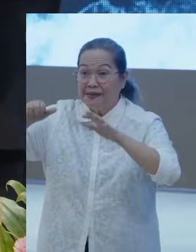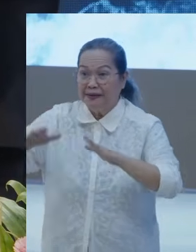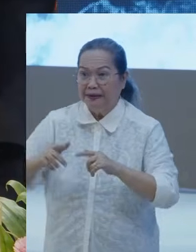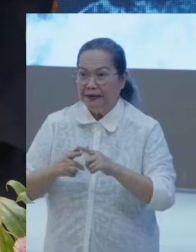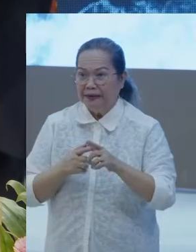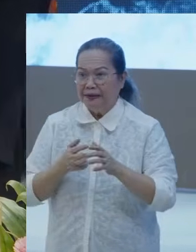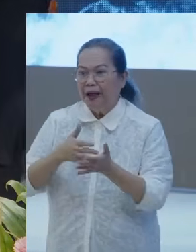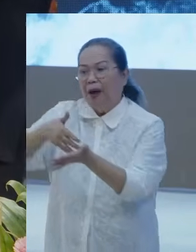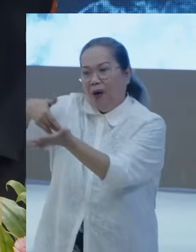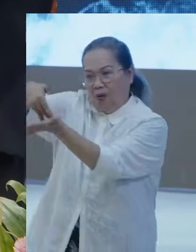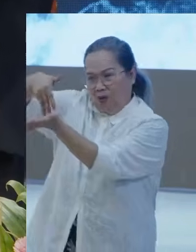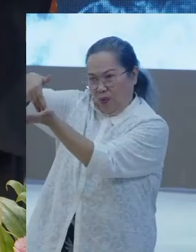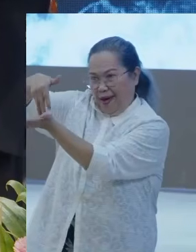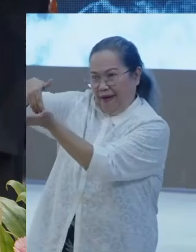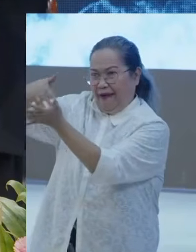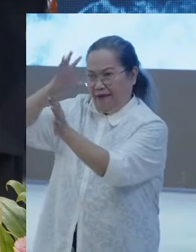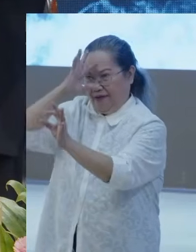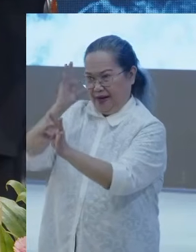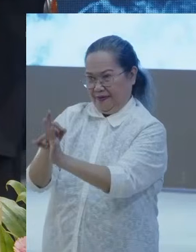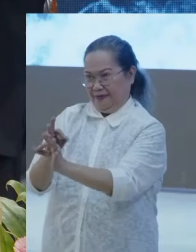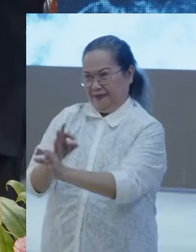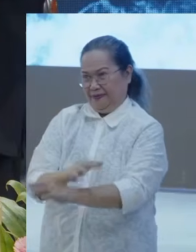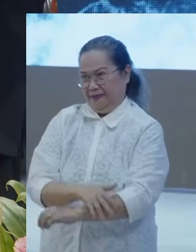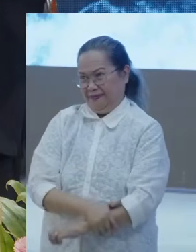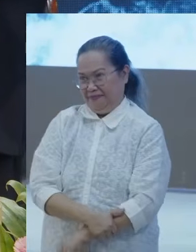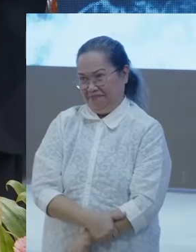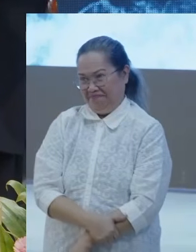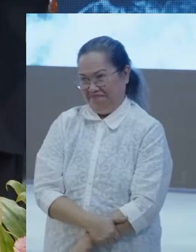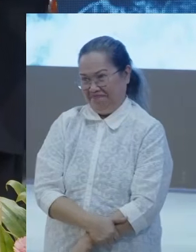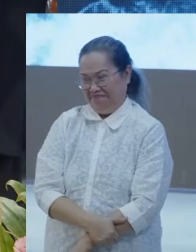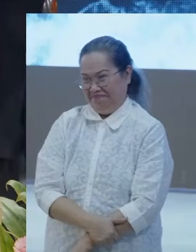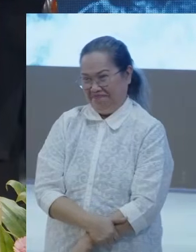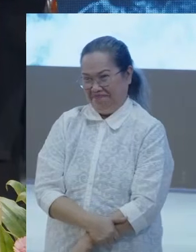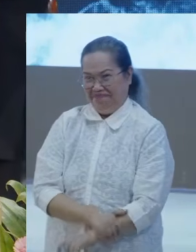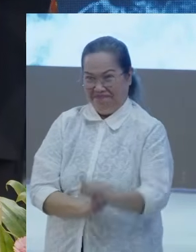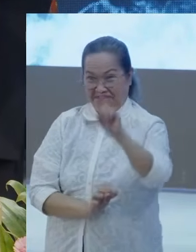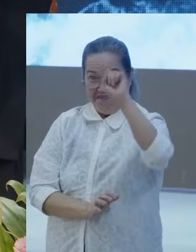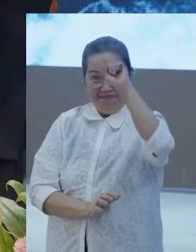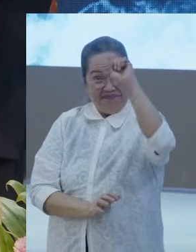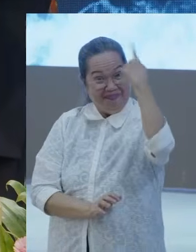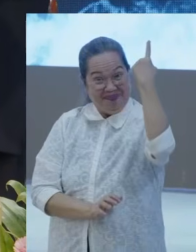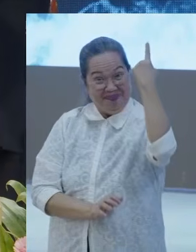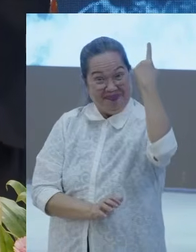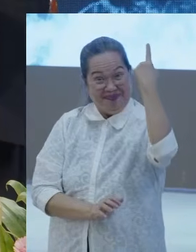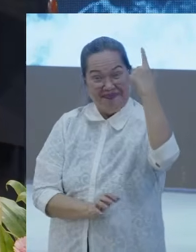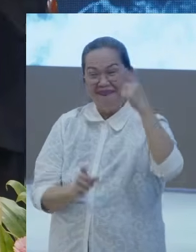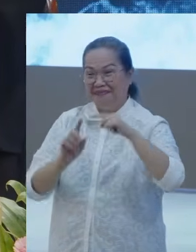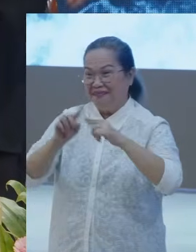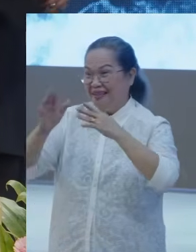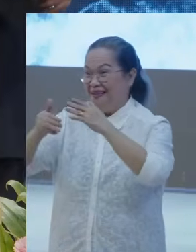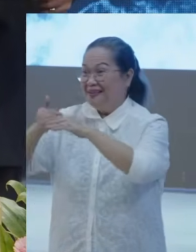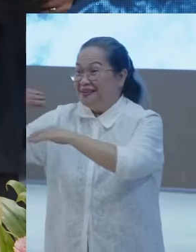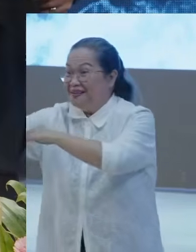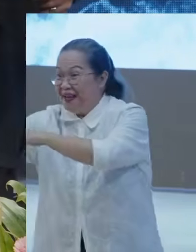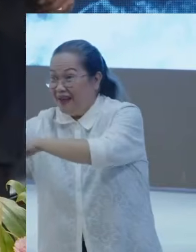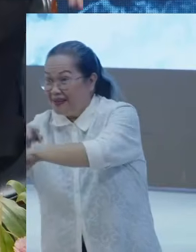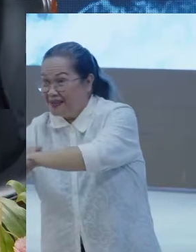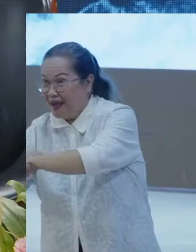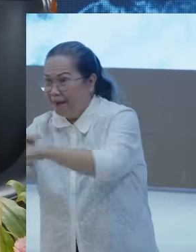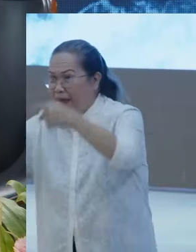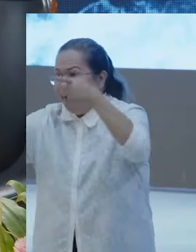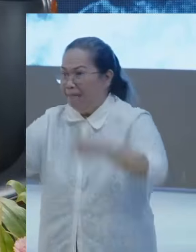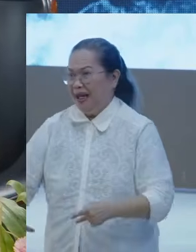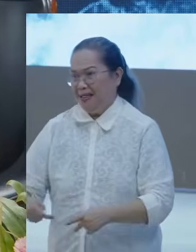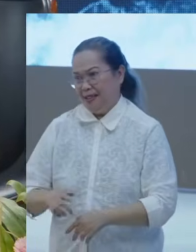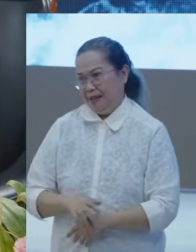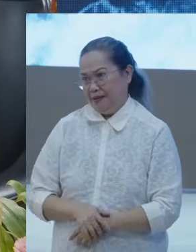ganong kahinang pananampalataya nung siya ay unang sinabihan. Pero the next time, present na po